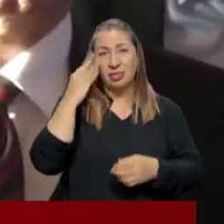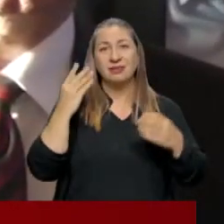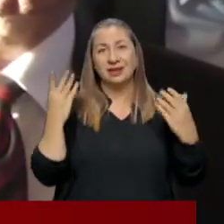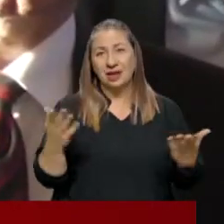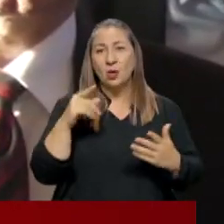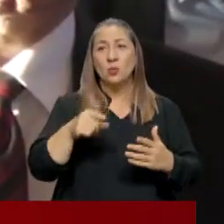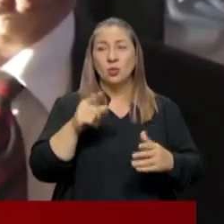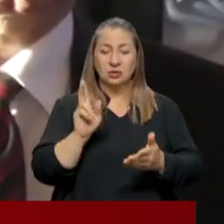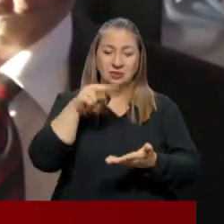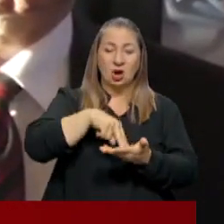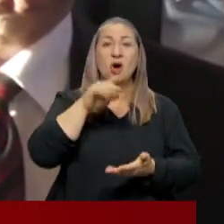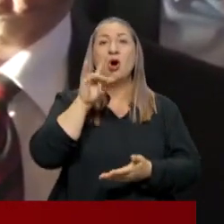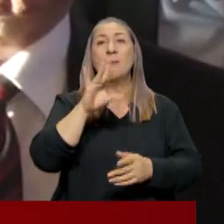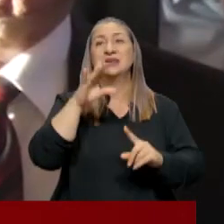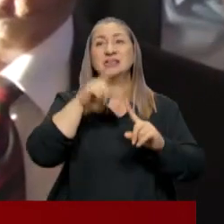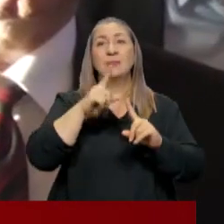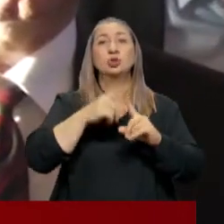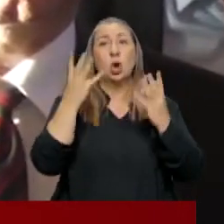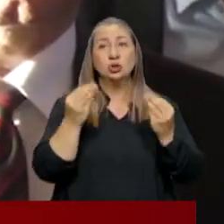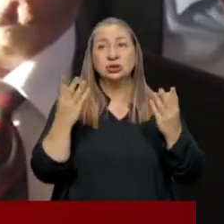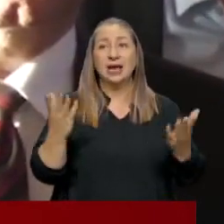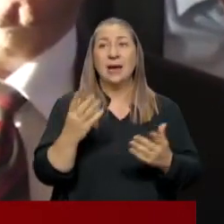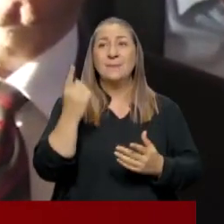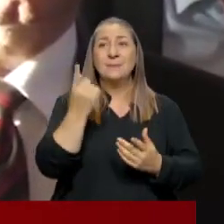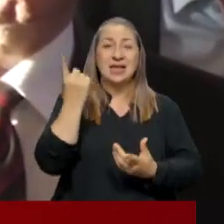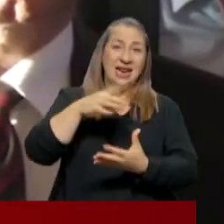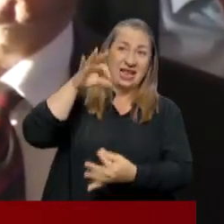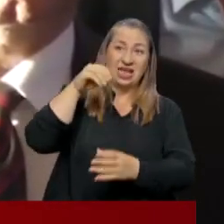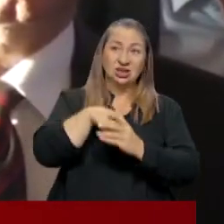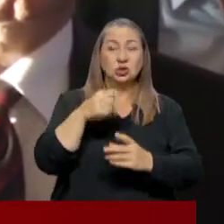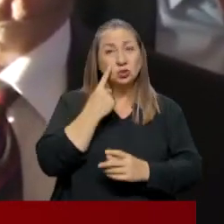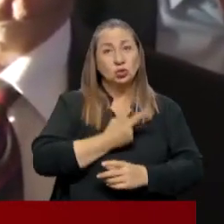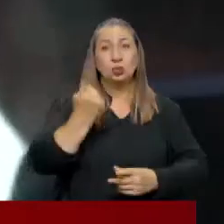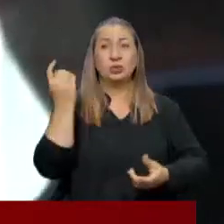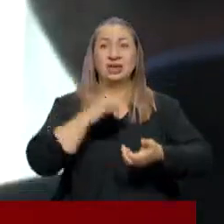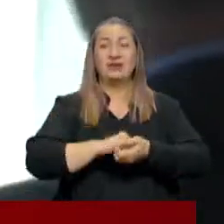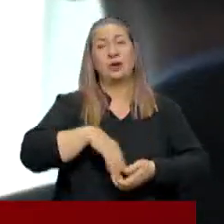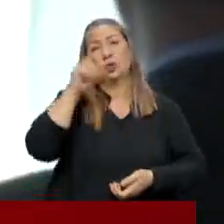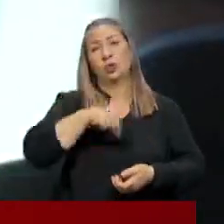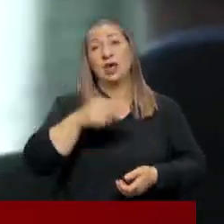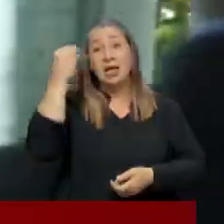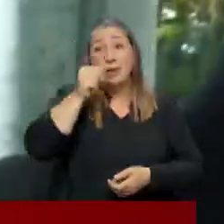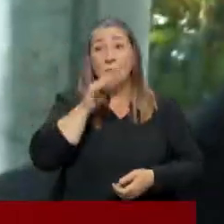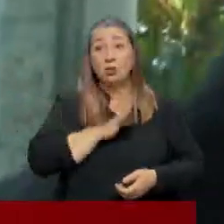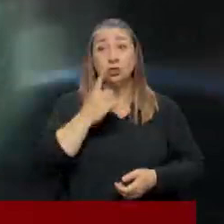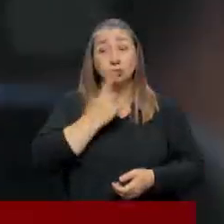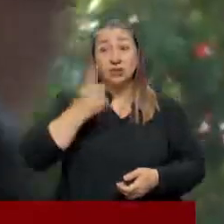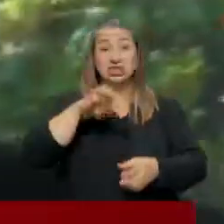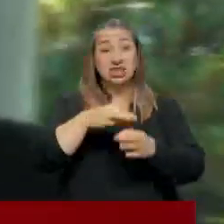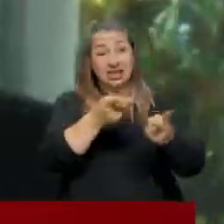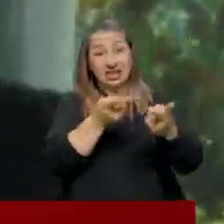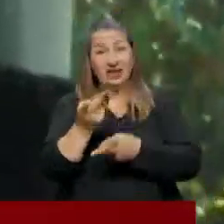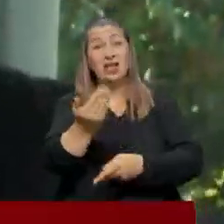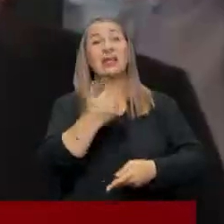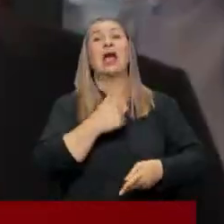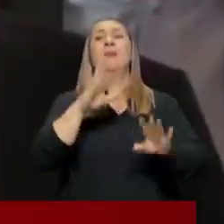hala bu kürsüler 15 temmuzda olsa birileri için Cumhur ittifakı günü İmamoğlu Cumhurbaşkanın çay